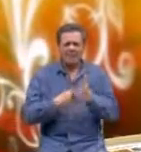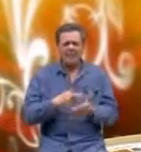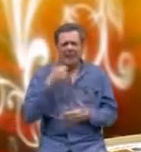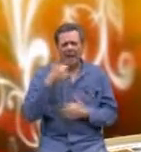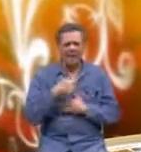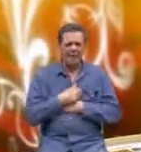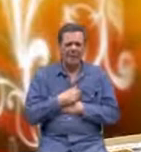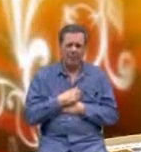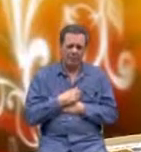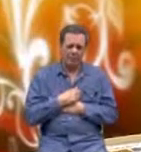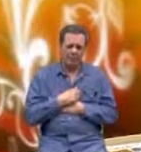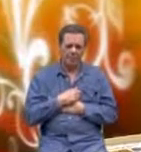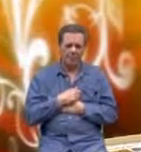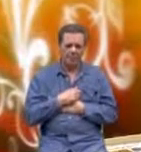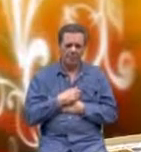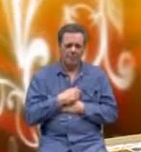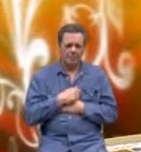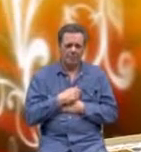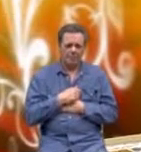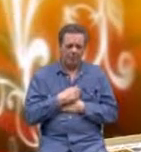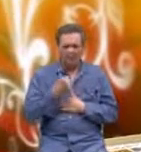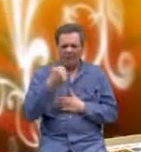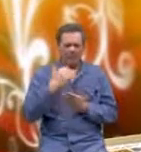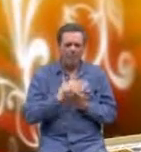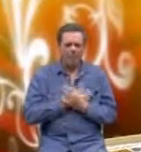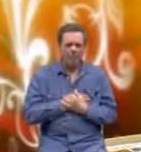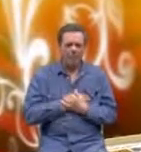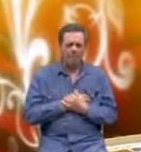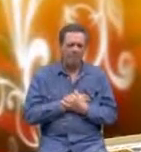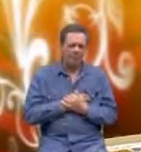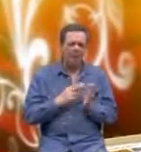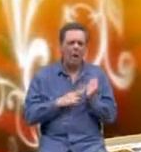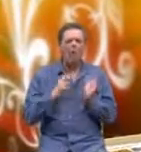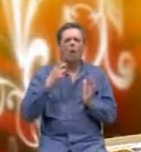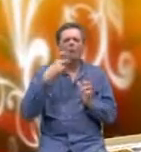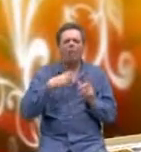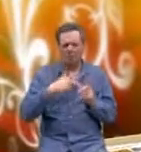jedna jedan twinning program i sa Norveška i mi